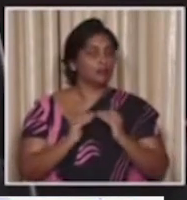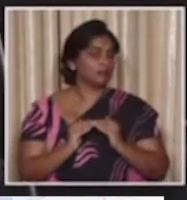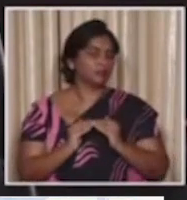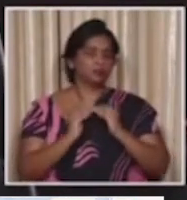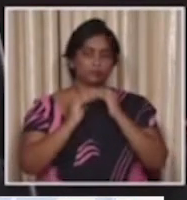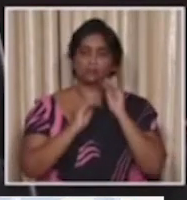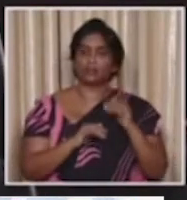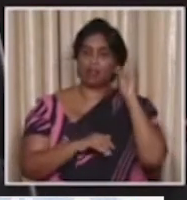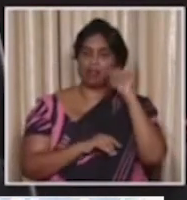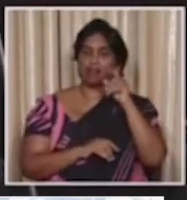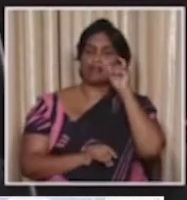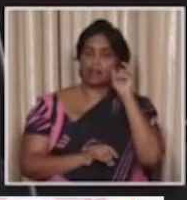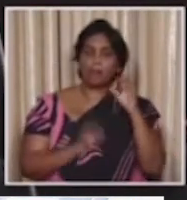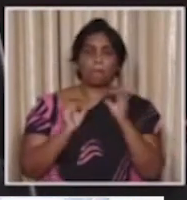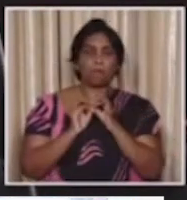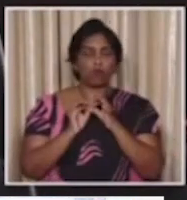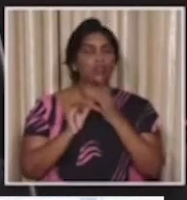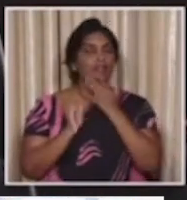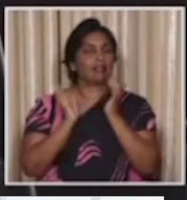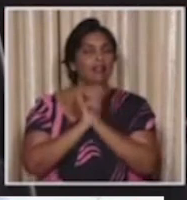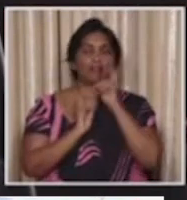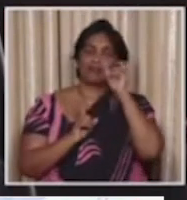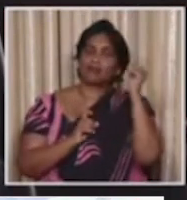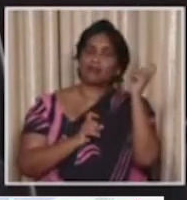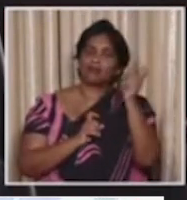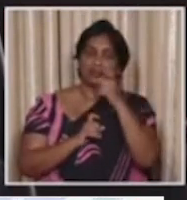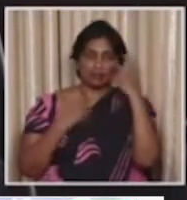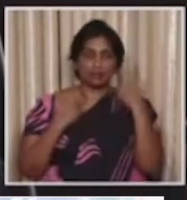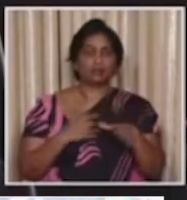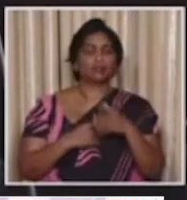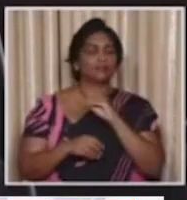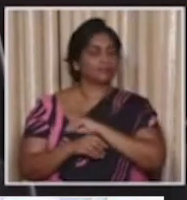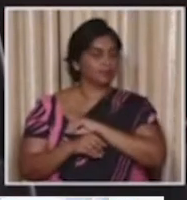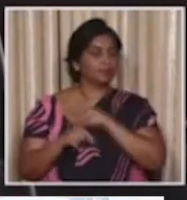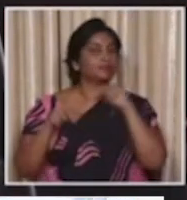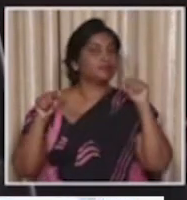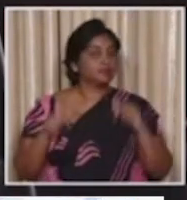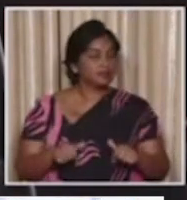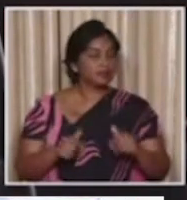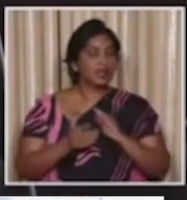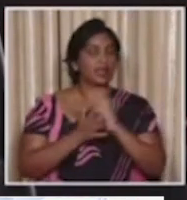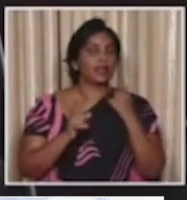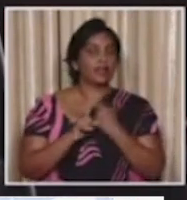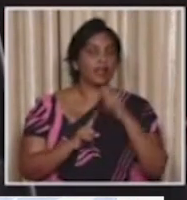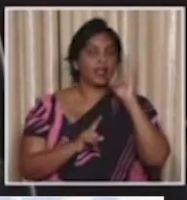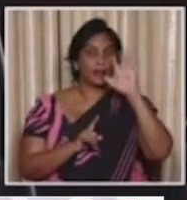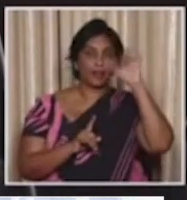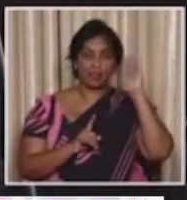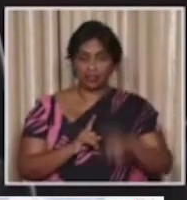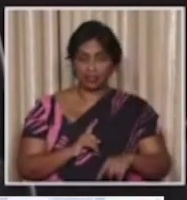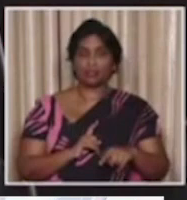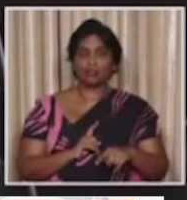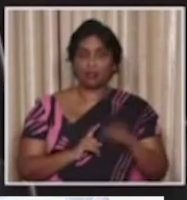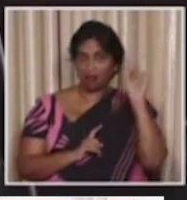උත්පාදනය කරන්නේ. අලි ටික බලලා බූන්දලේ වන උද්‍යානවලට ගිහිලා අලි ටික බලලා උත්පාදනය කරා. අද හෙක්ටයාර 65000ක් තියෙනවා. මන්ත්‍රීතුමිය